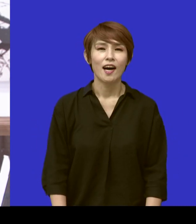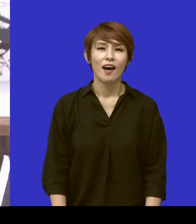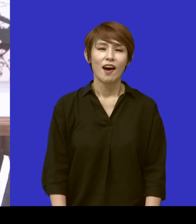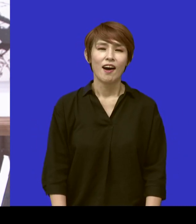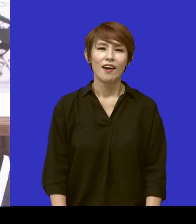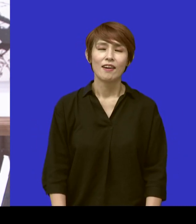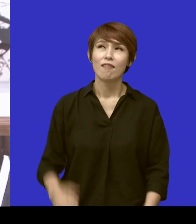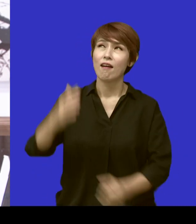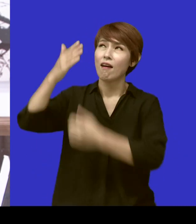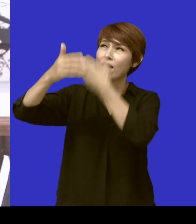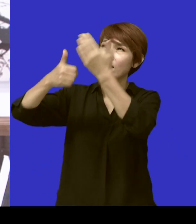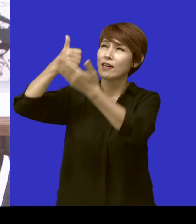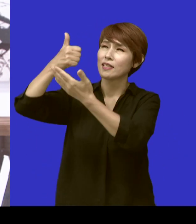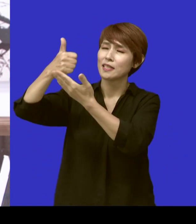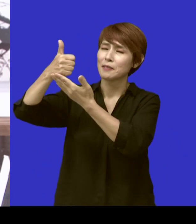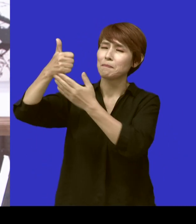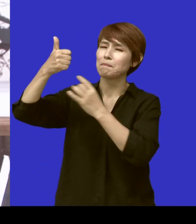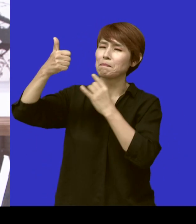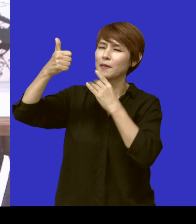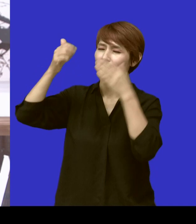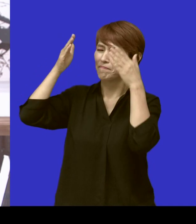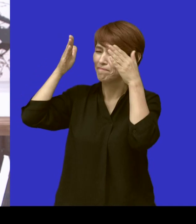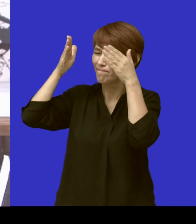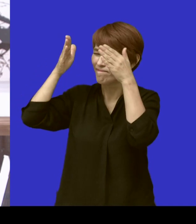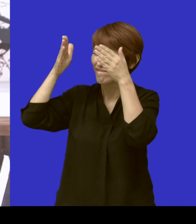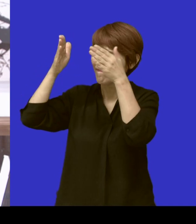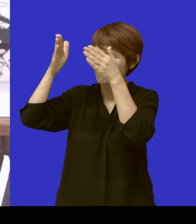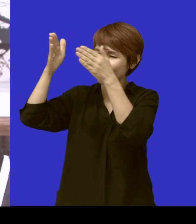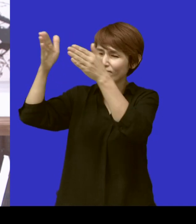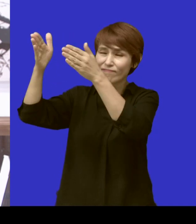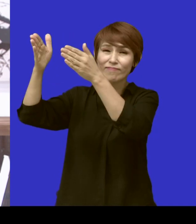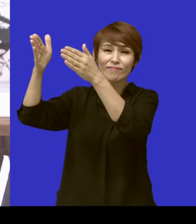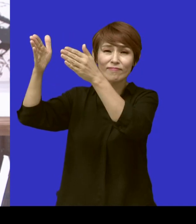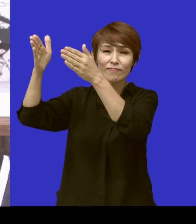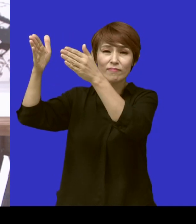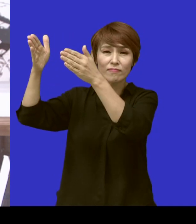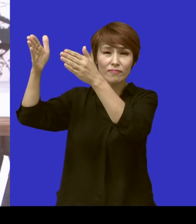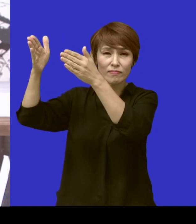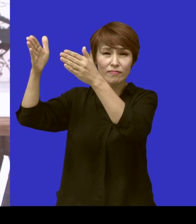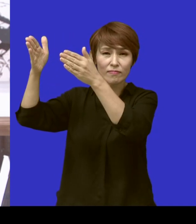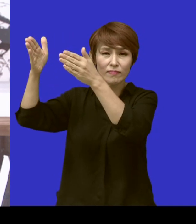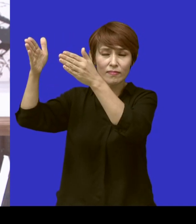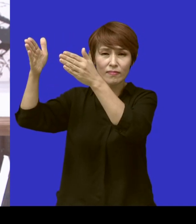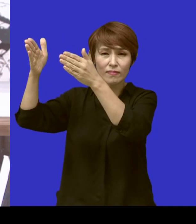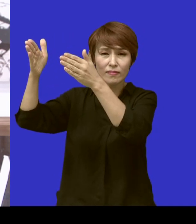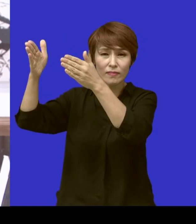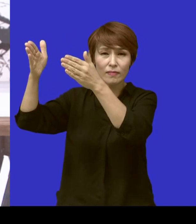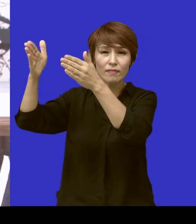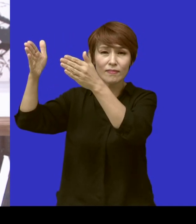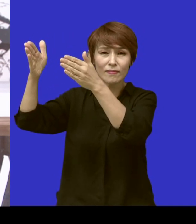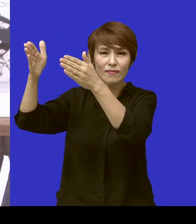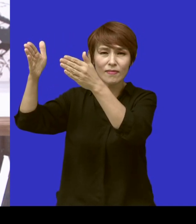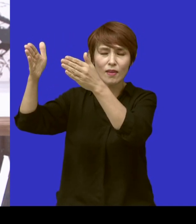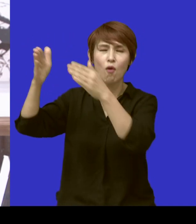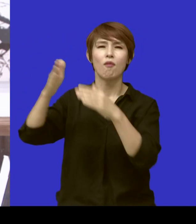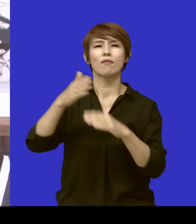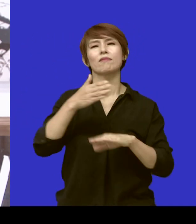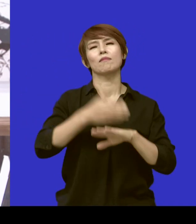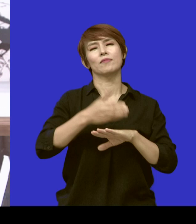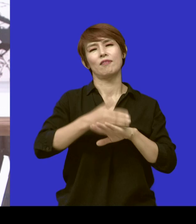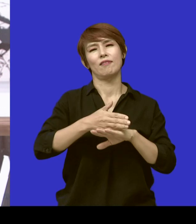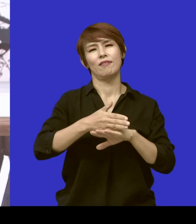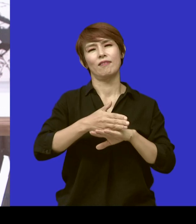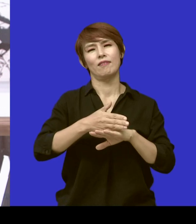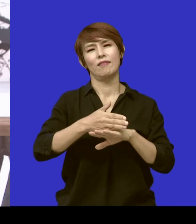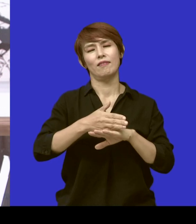진짜 하나님밖에 볼 수 없기 때문에 하나님밖에 바라볼 수 없는 상황이기 때문에 그게 감사하다고 말할 수